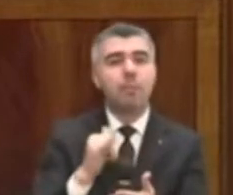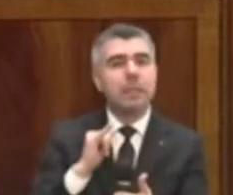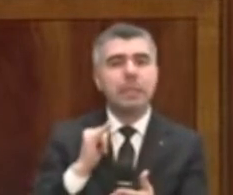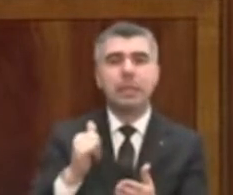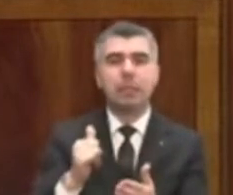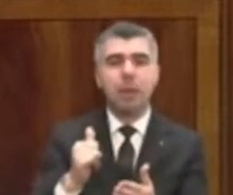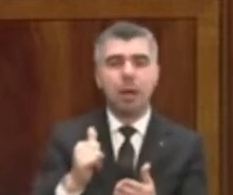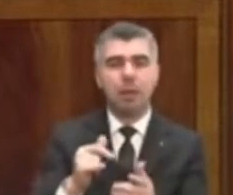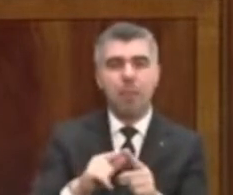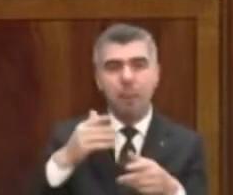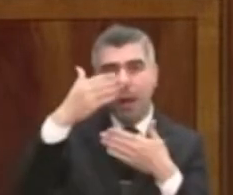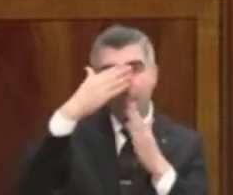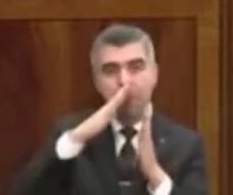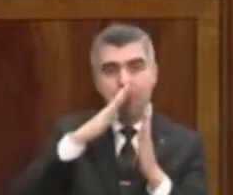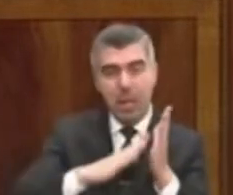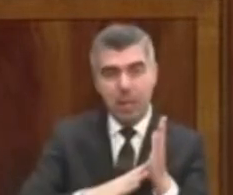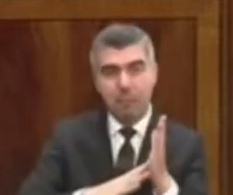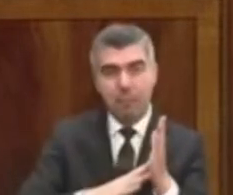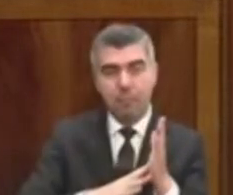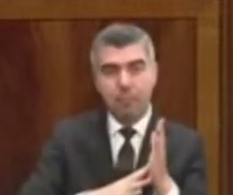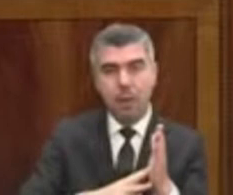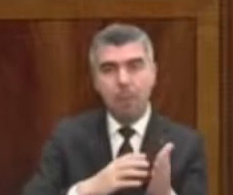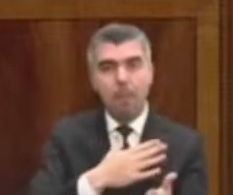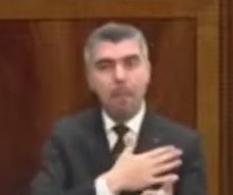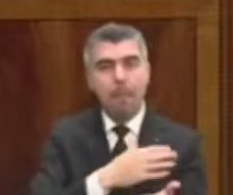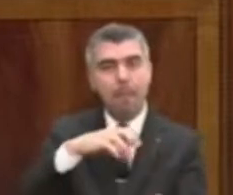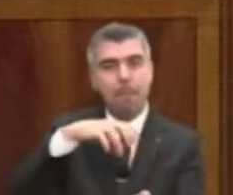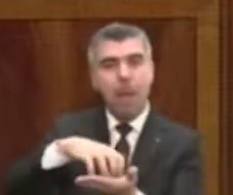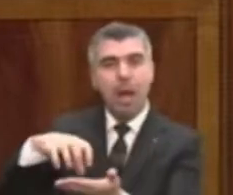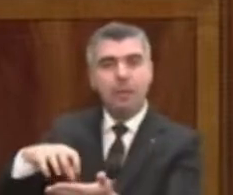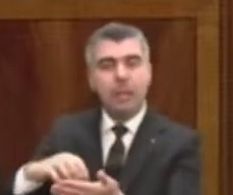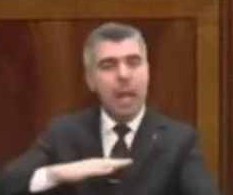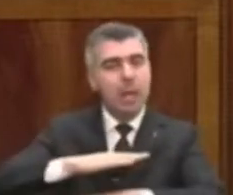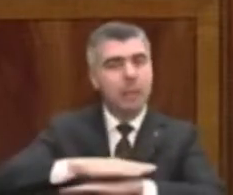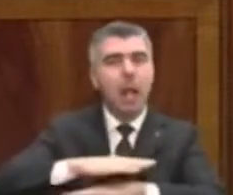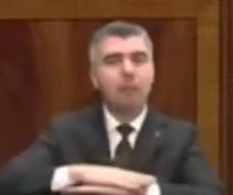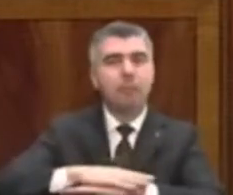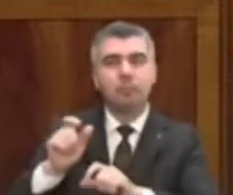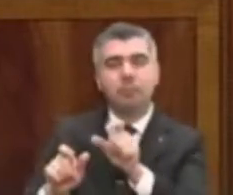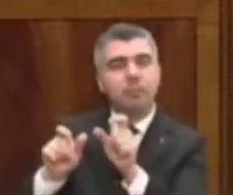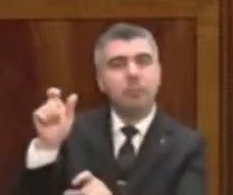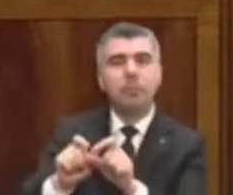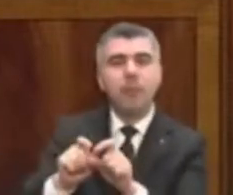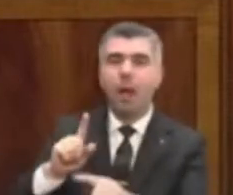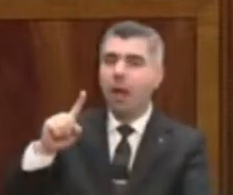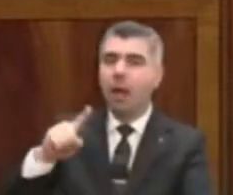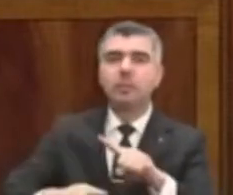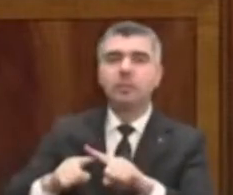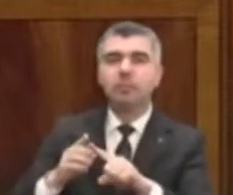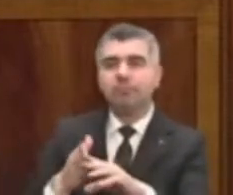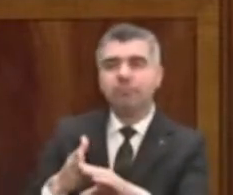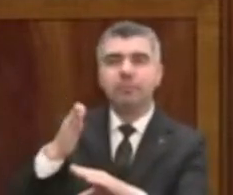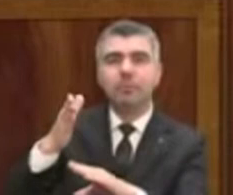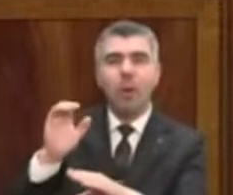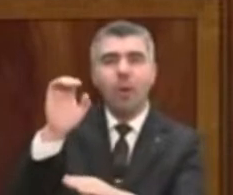دائما أن المغرب دولة تحترم التزاماتها ولا تتدخل في شؤونكم